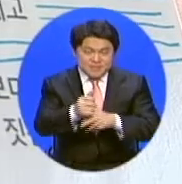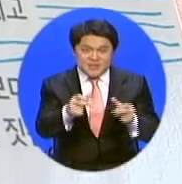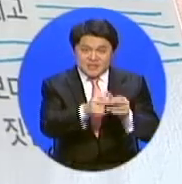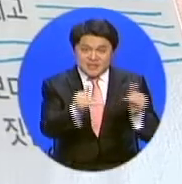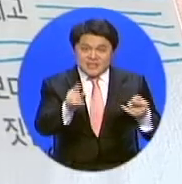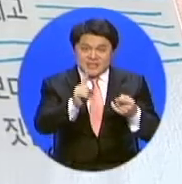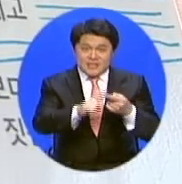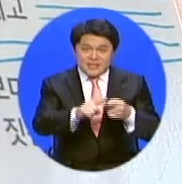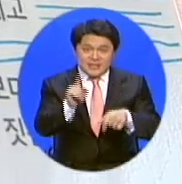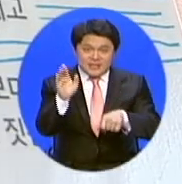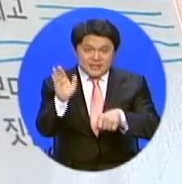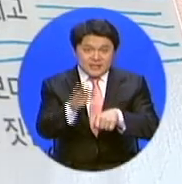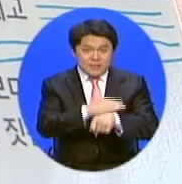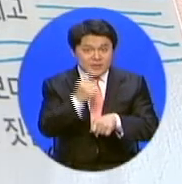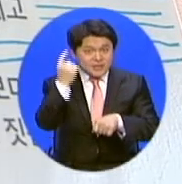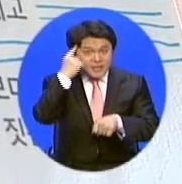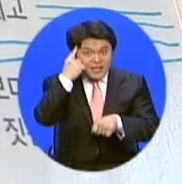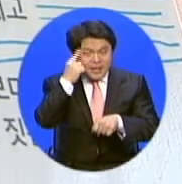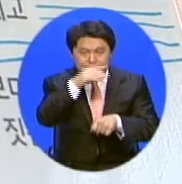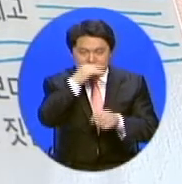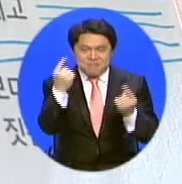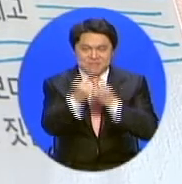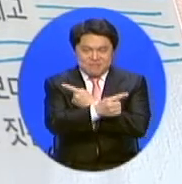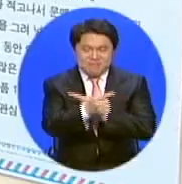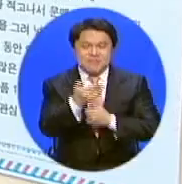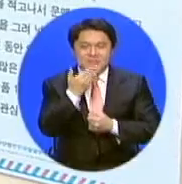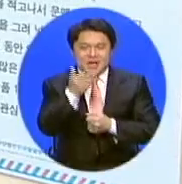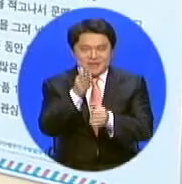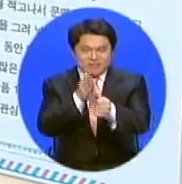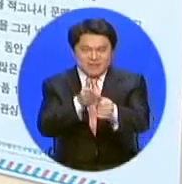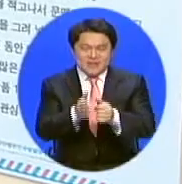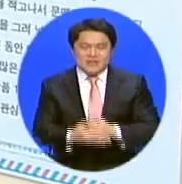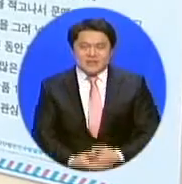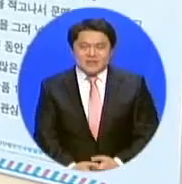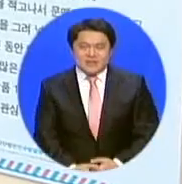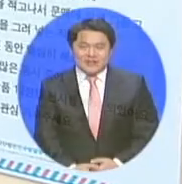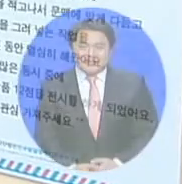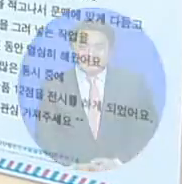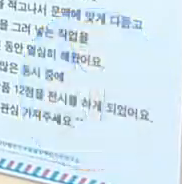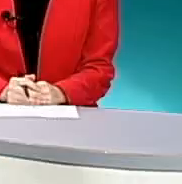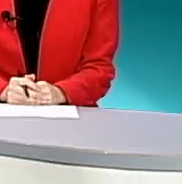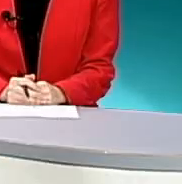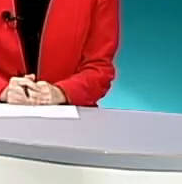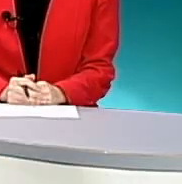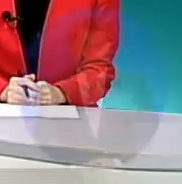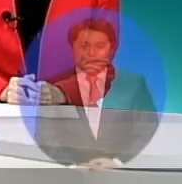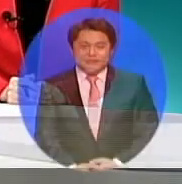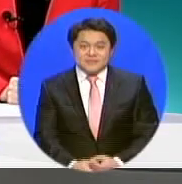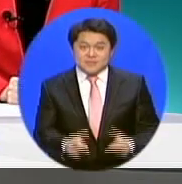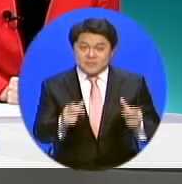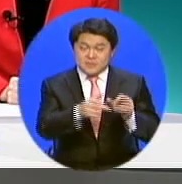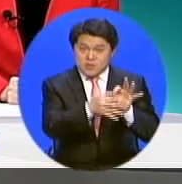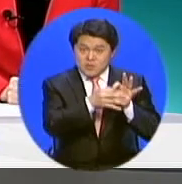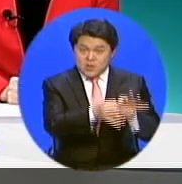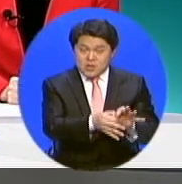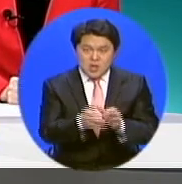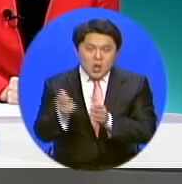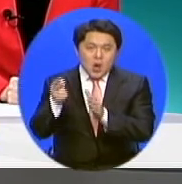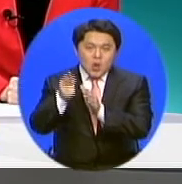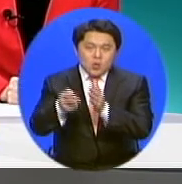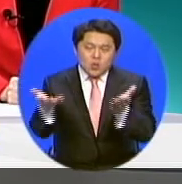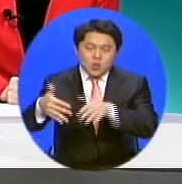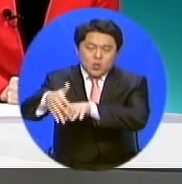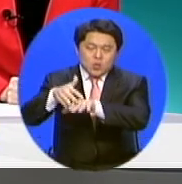장애인에 대한 편견을 해소하는 계기가 됐길 바랍니다. 복지TV 뉴스 박고은입니다. 장애계가 철도